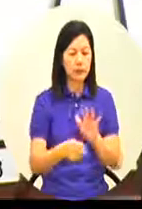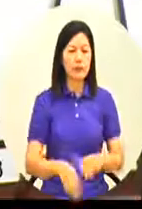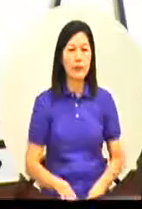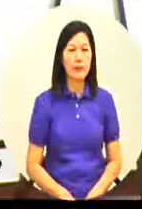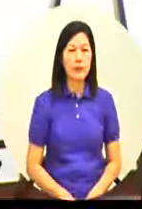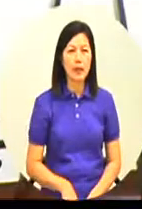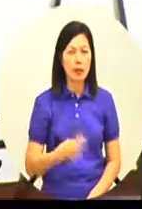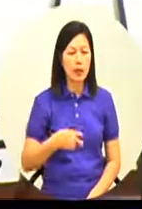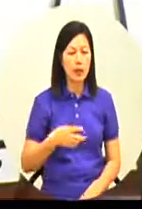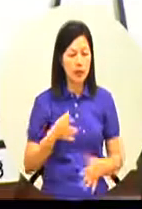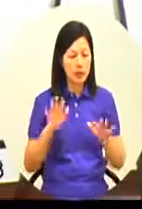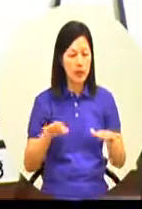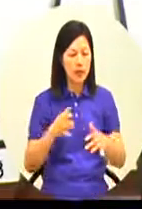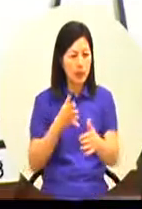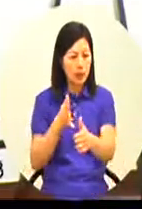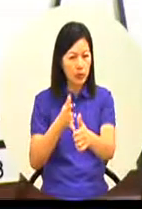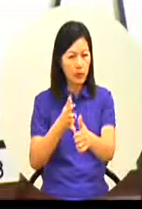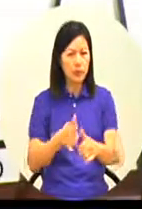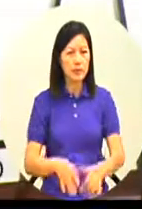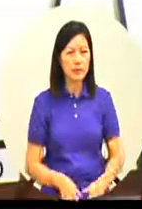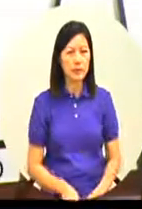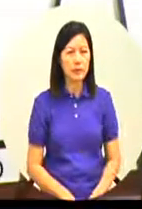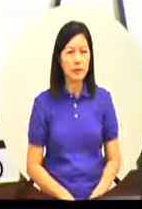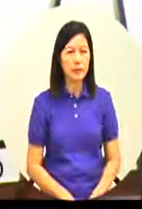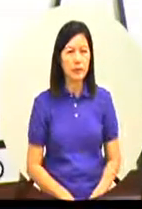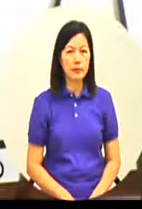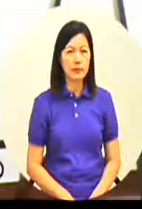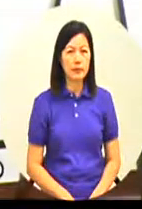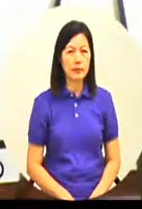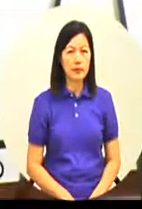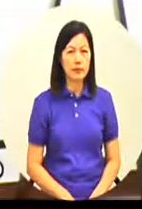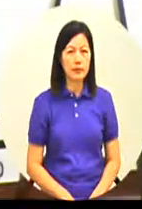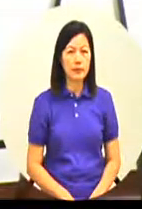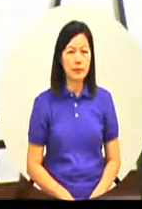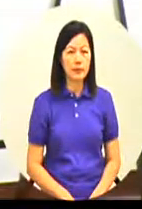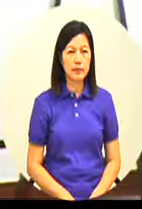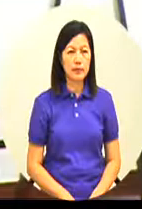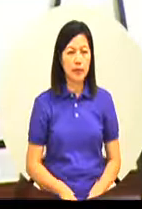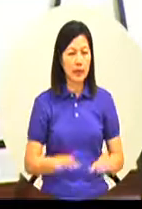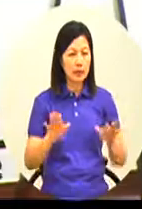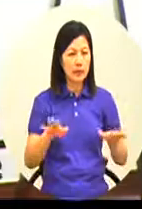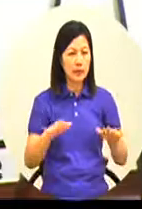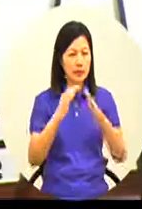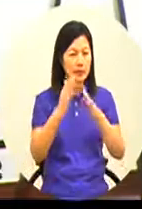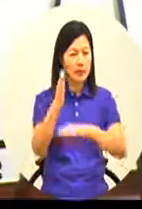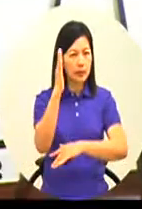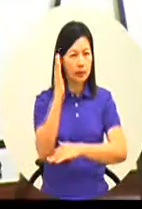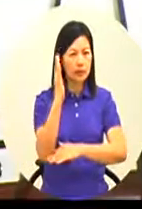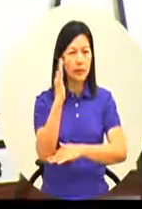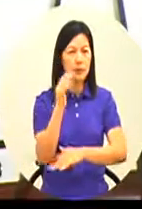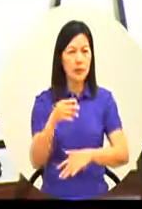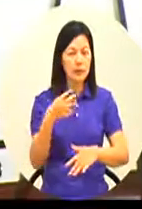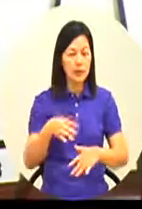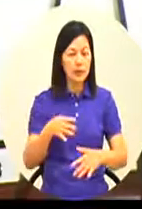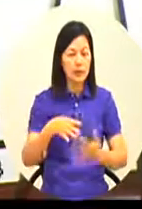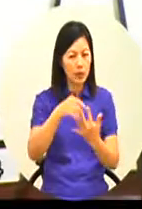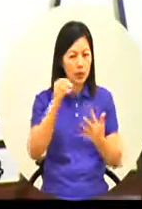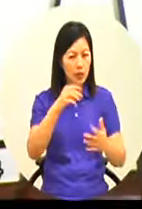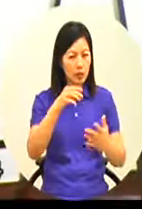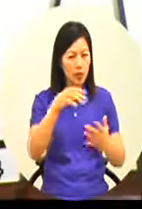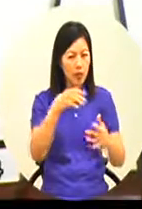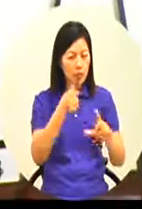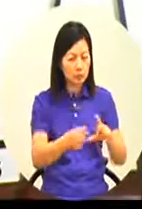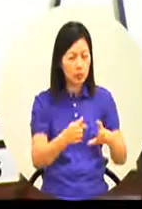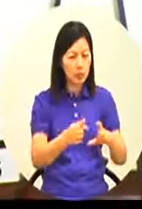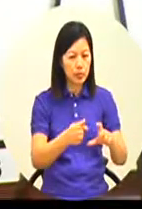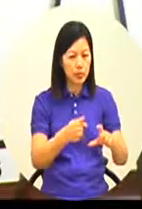的咨询内容我要赶快来开始，就从目前市政府还有目前我们选区最重视的这个